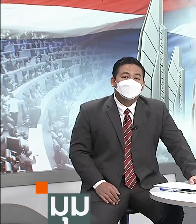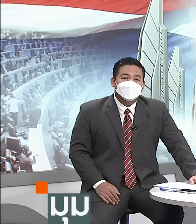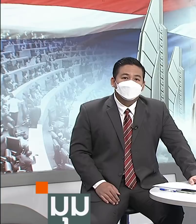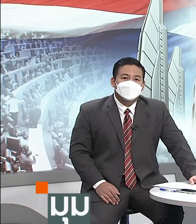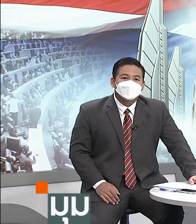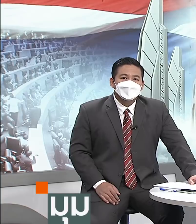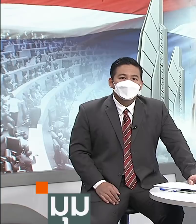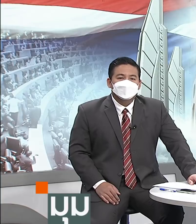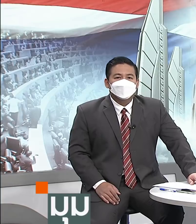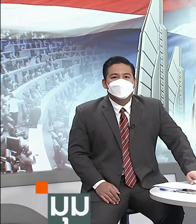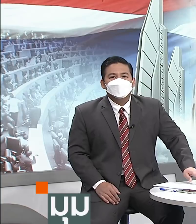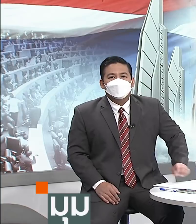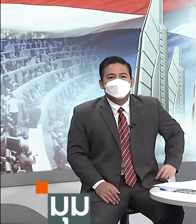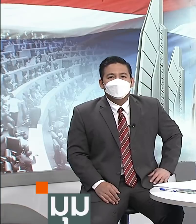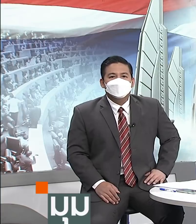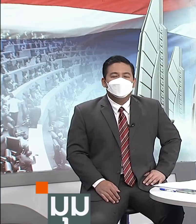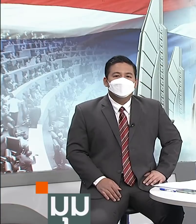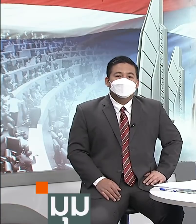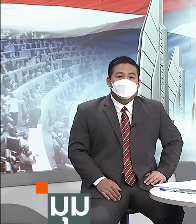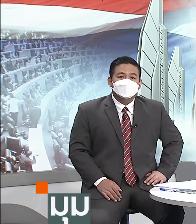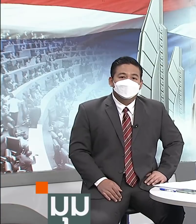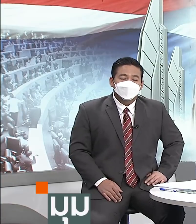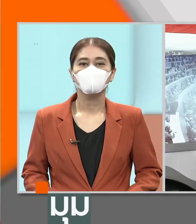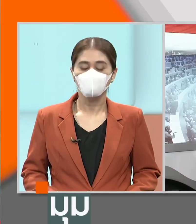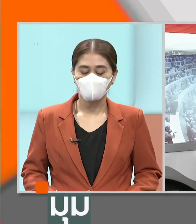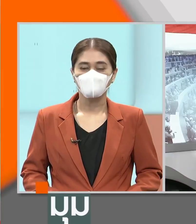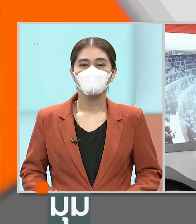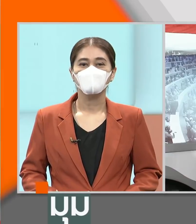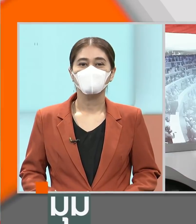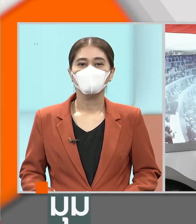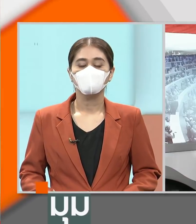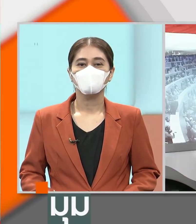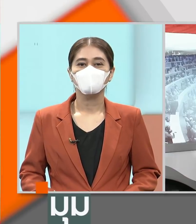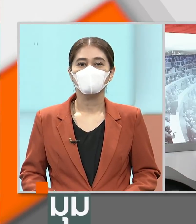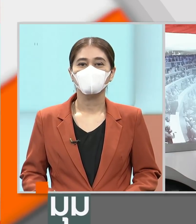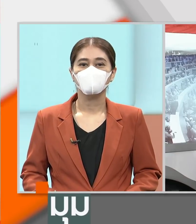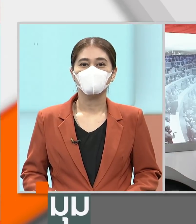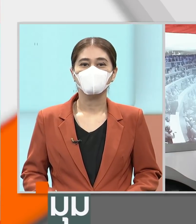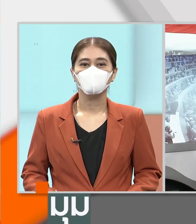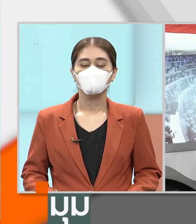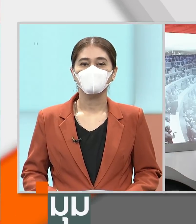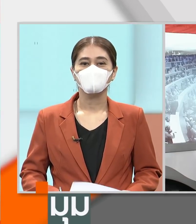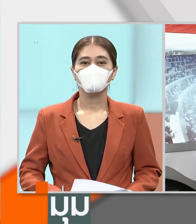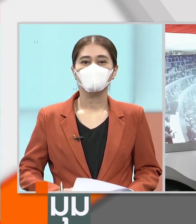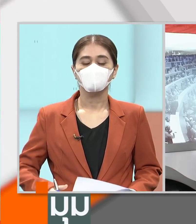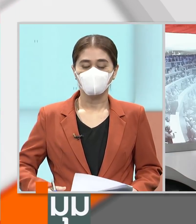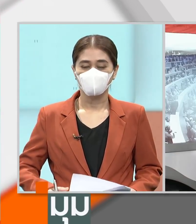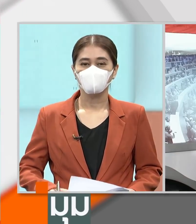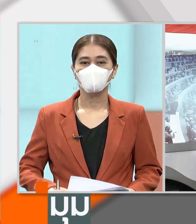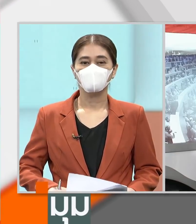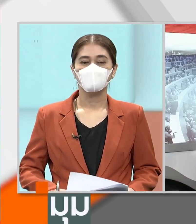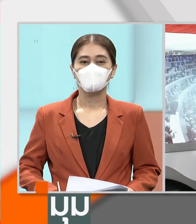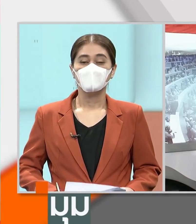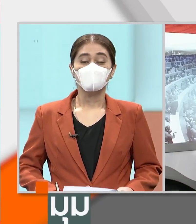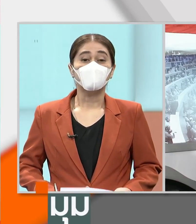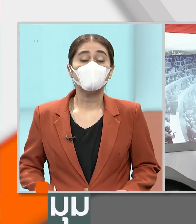ณนับถอยหลังนะครับคุณสวรักษ์ครับมีหลายปัจจัยที่คล้ายเป็นปัญหาสะสมนะครับแล้วปัญหาสะสมที่ว่านี้มันจะกลายเป็นระเบิดเวลาทางการเมืองหรือ